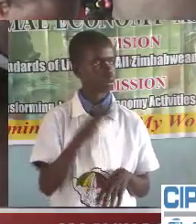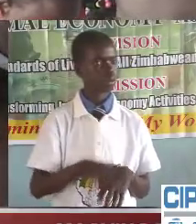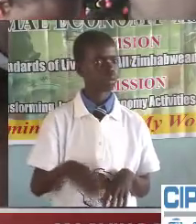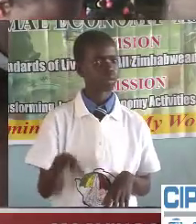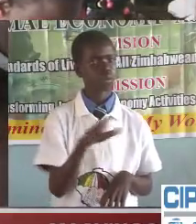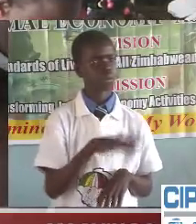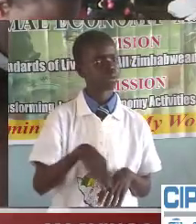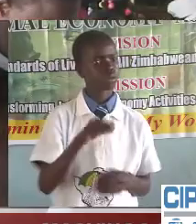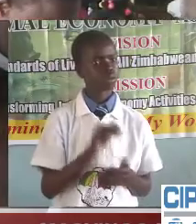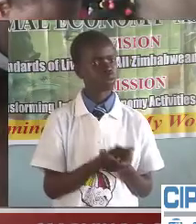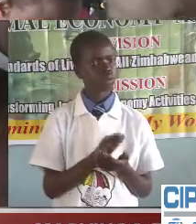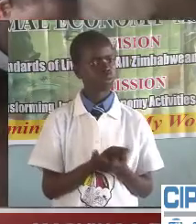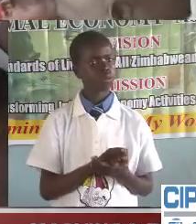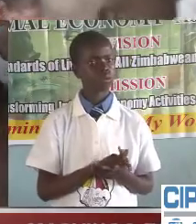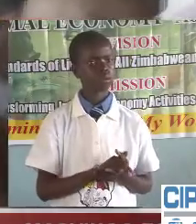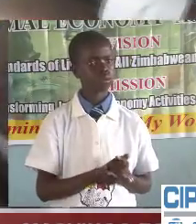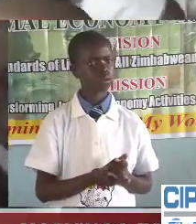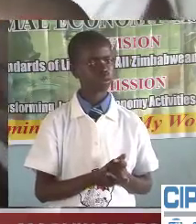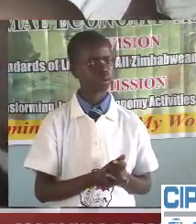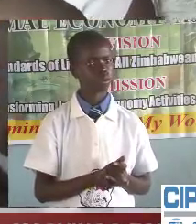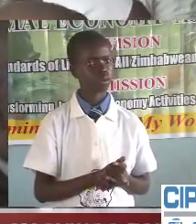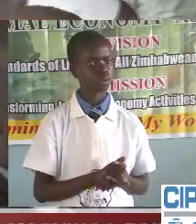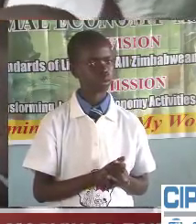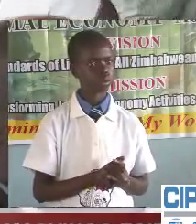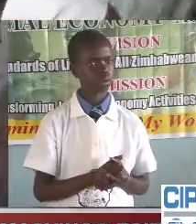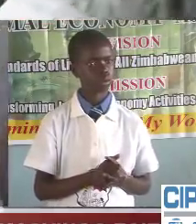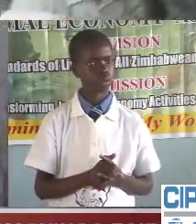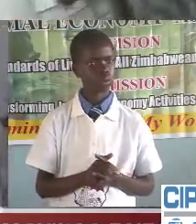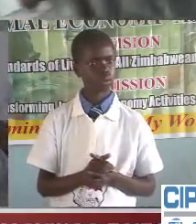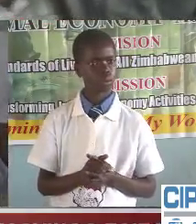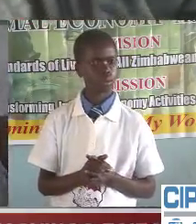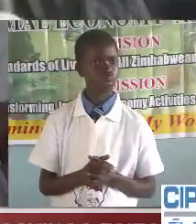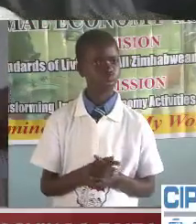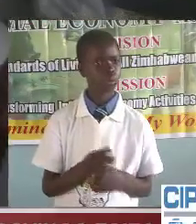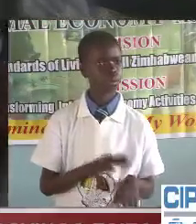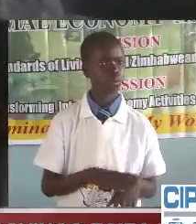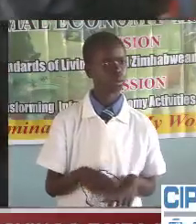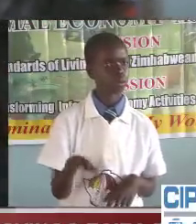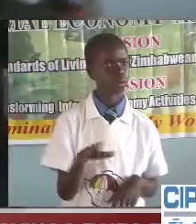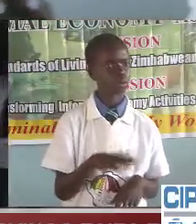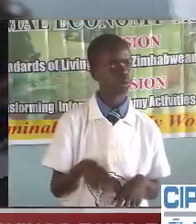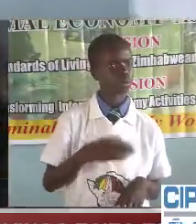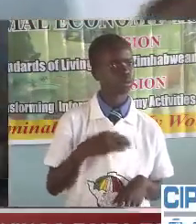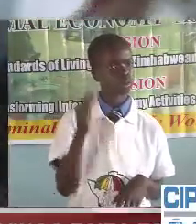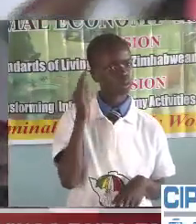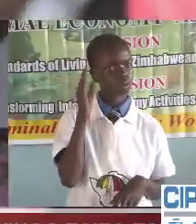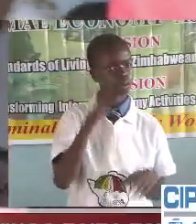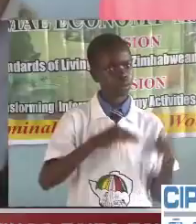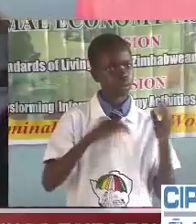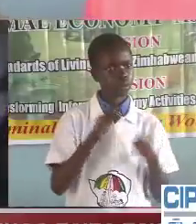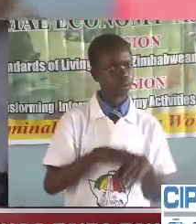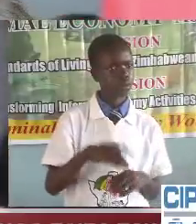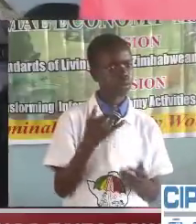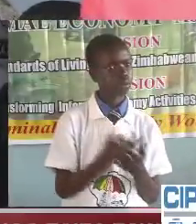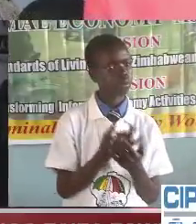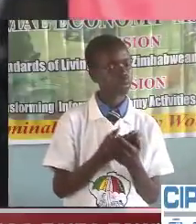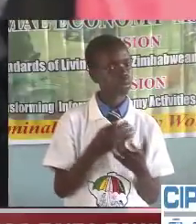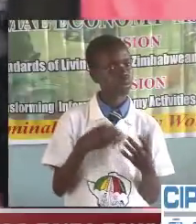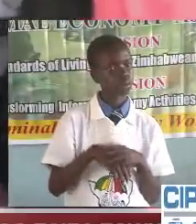pamusoroi ndanjikumbirawo kuti ivava vachangosvika uko zvino pamwe zvavanogona kutaura zvogona